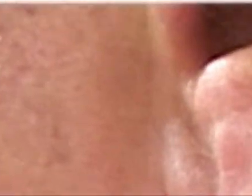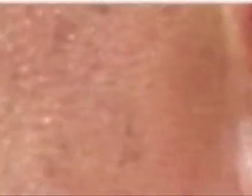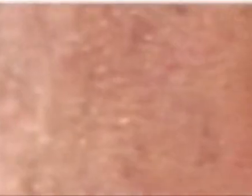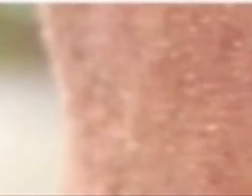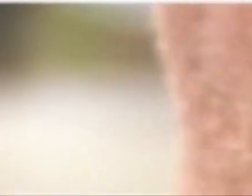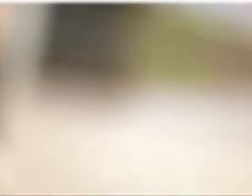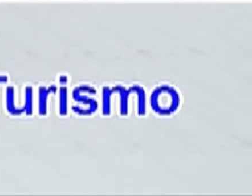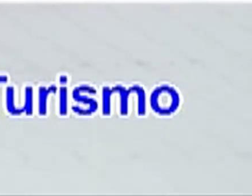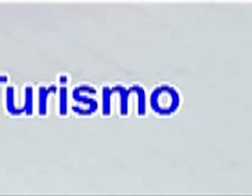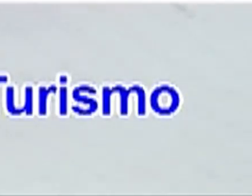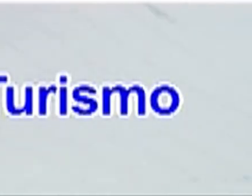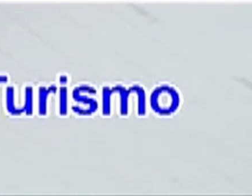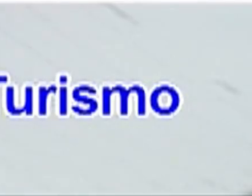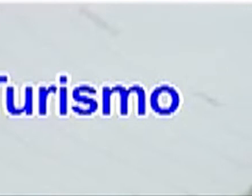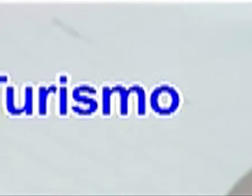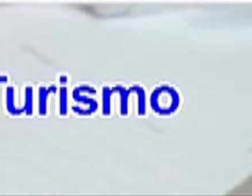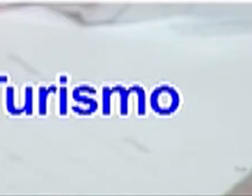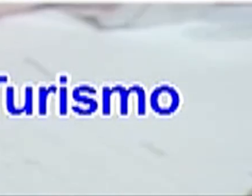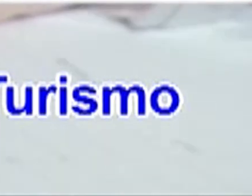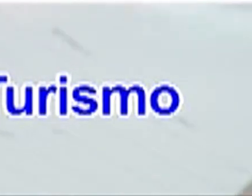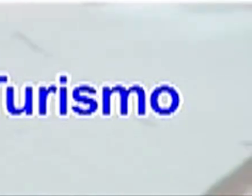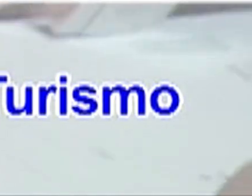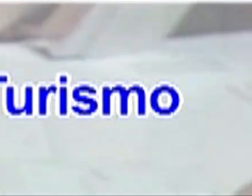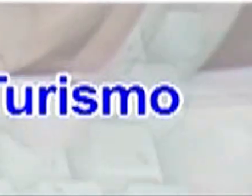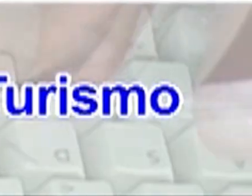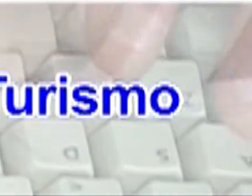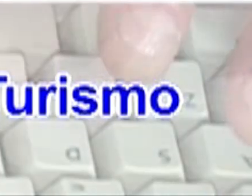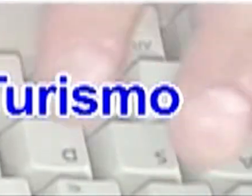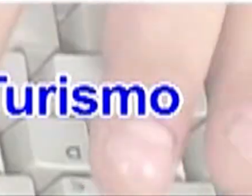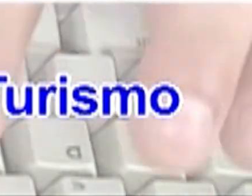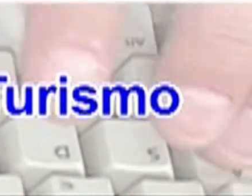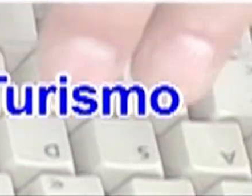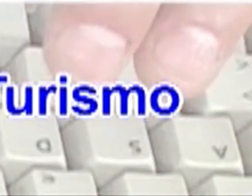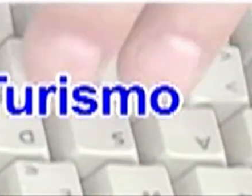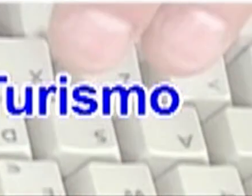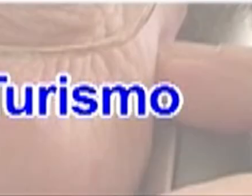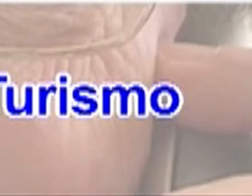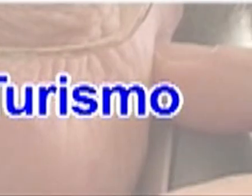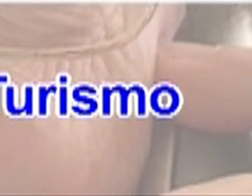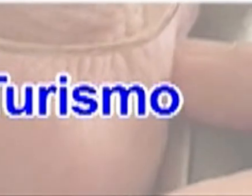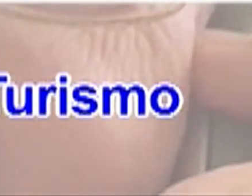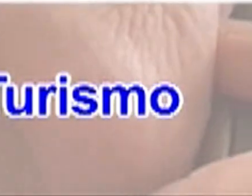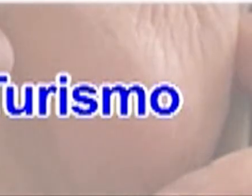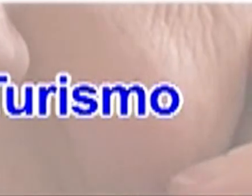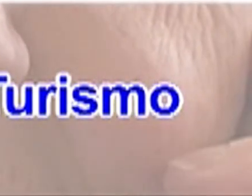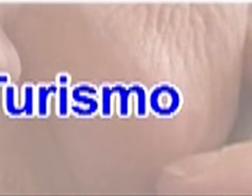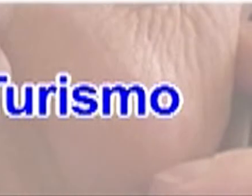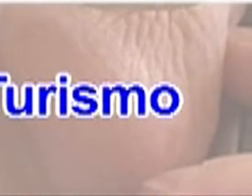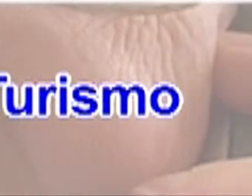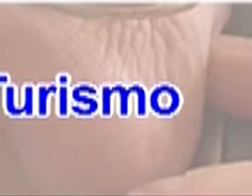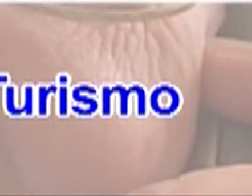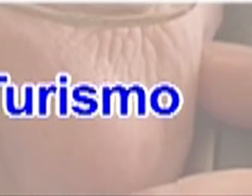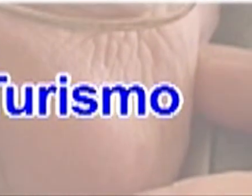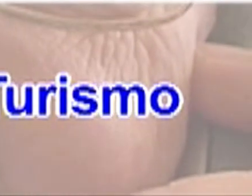incidente durante il lavoro. Una docente di scuola primaria e volevo sapere se c'era una normativa che vi poteva permettere, vi